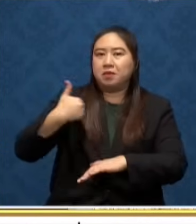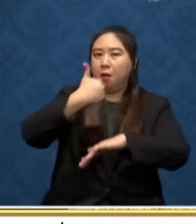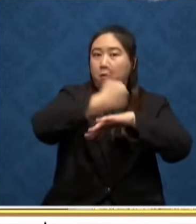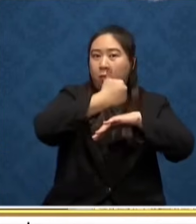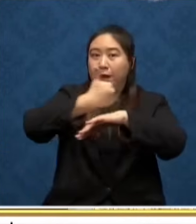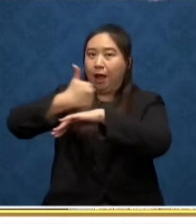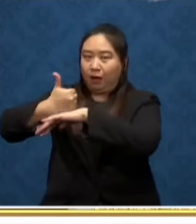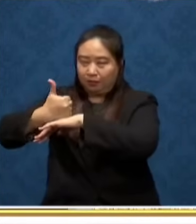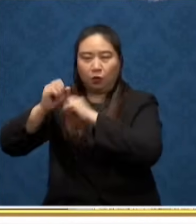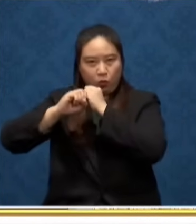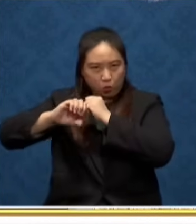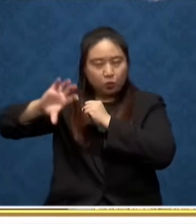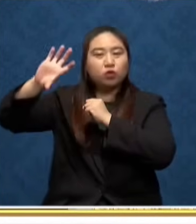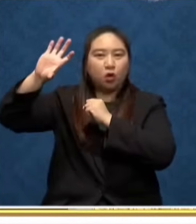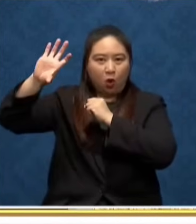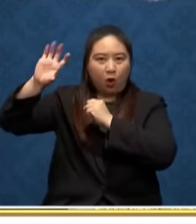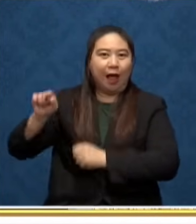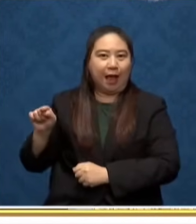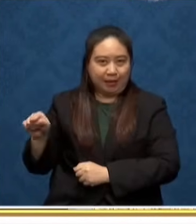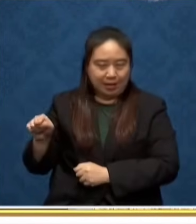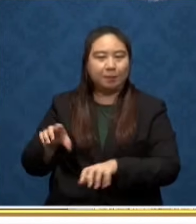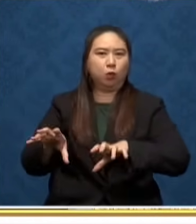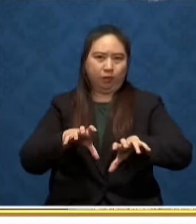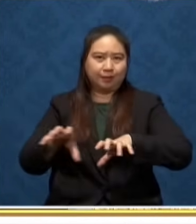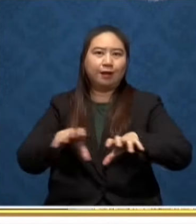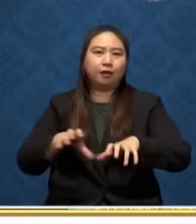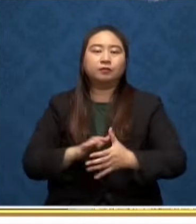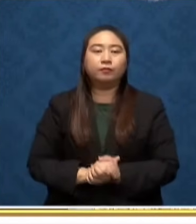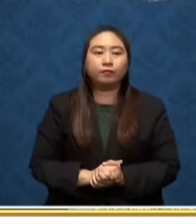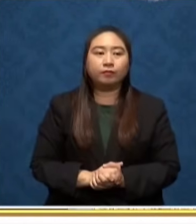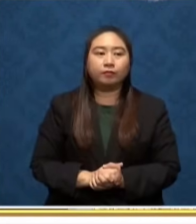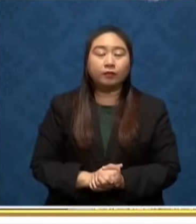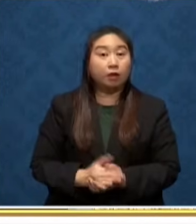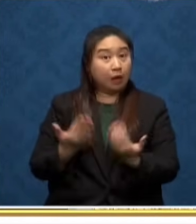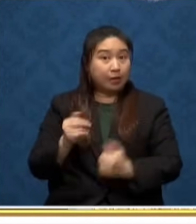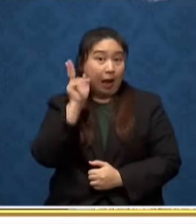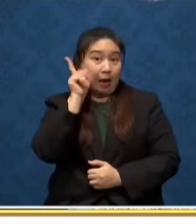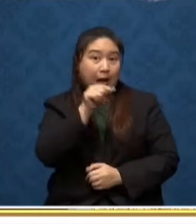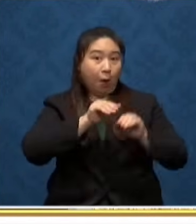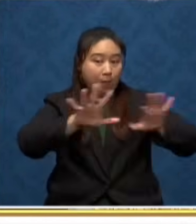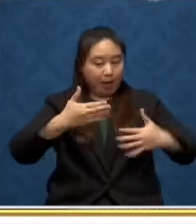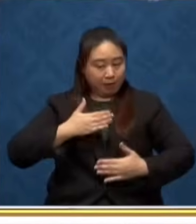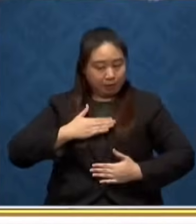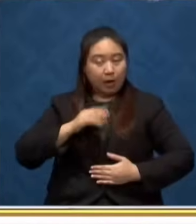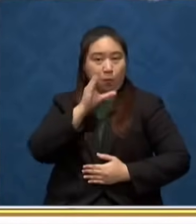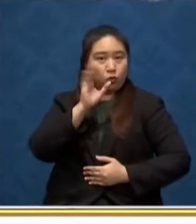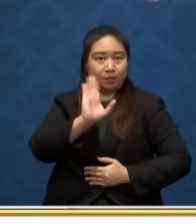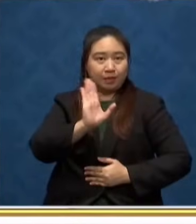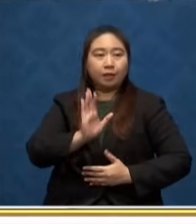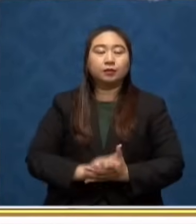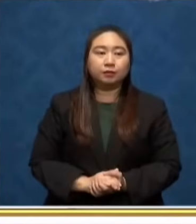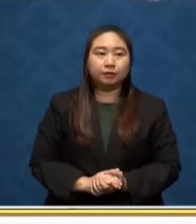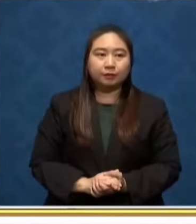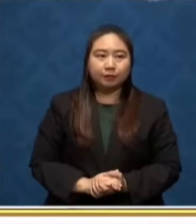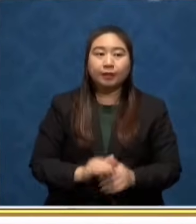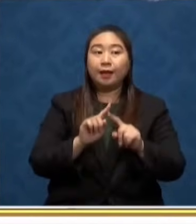ระดับสูงของกสทช.แห่งนี้เป็นผู้ดำเนินการค่ะอันนี้สื่อลงนะคะดิฉันไม่ได้พูดเองแต่ก็สอด